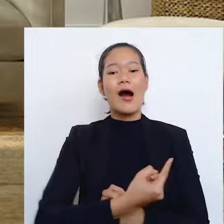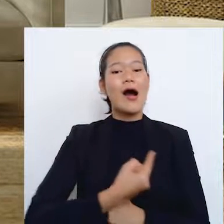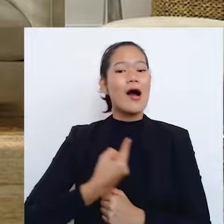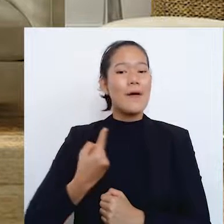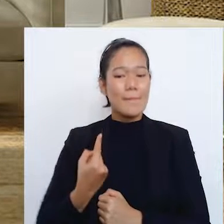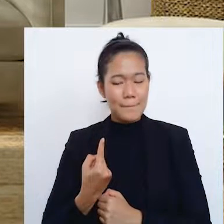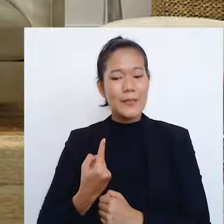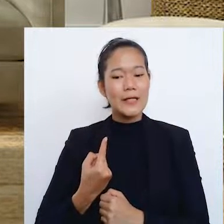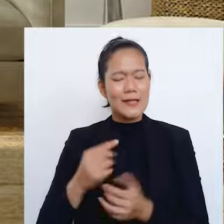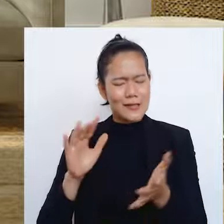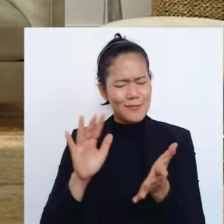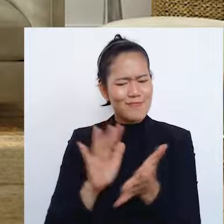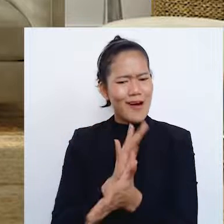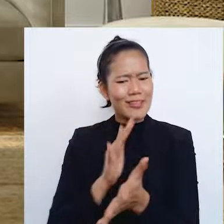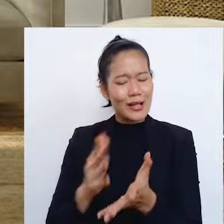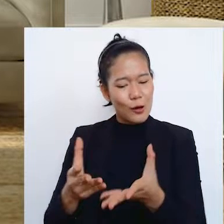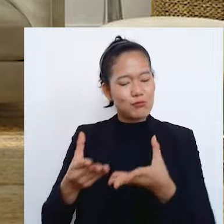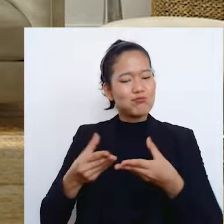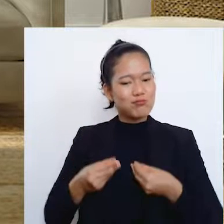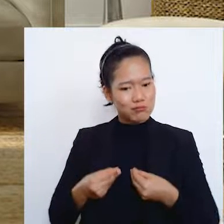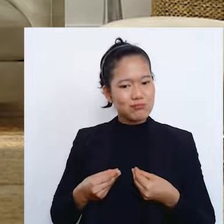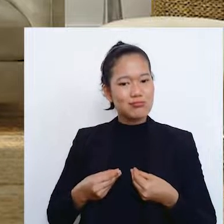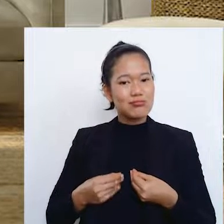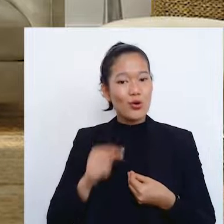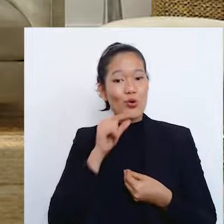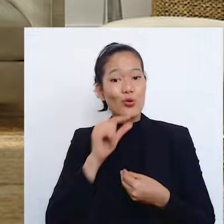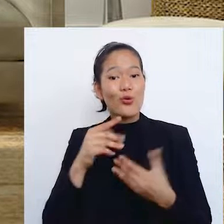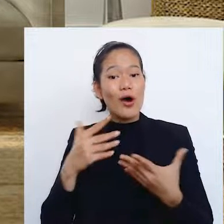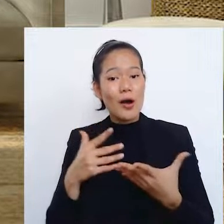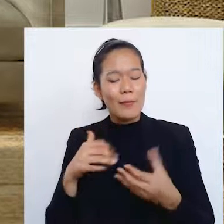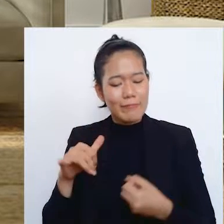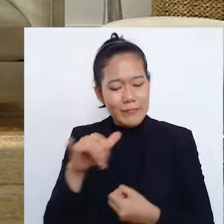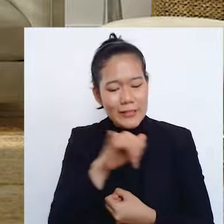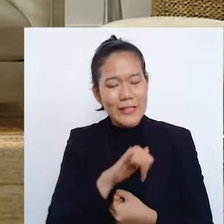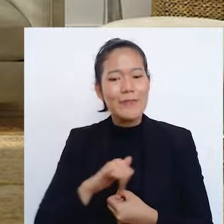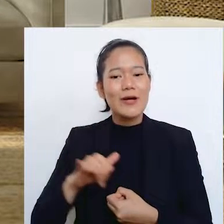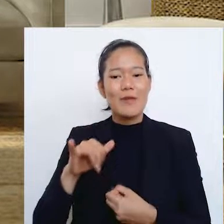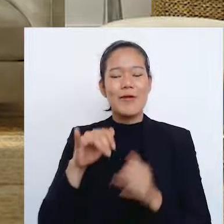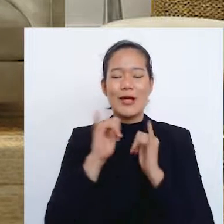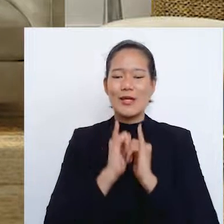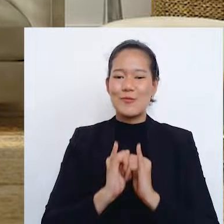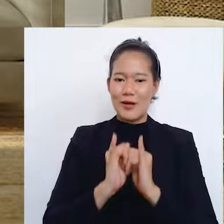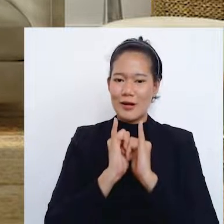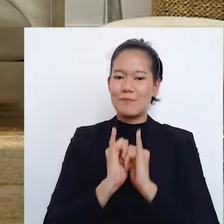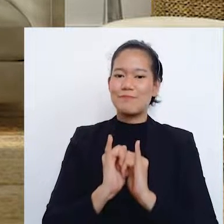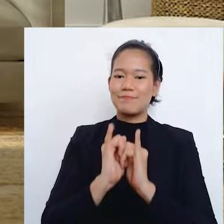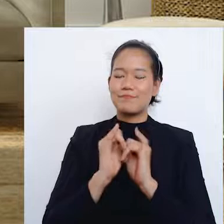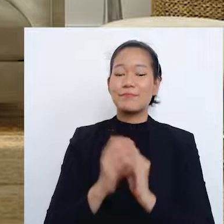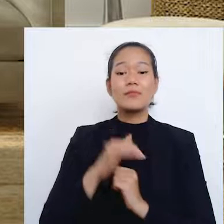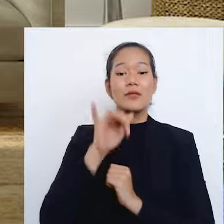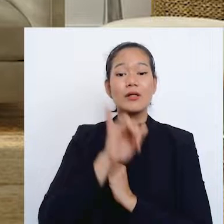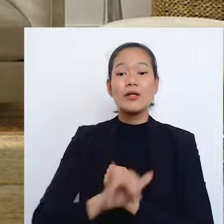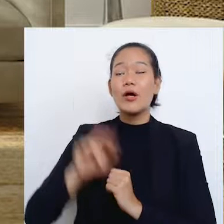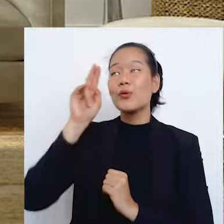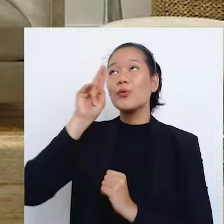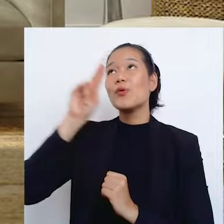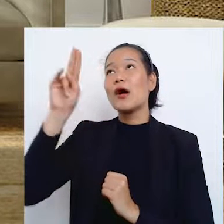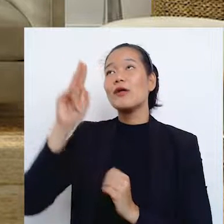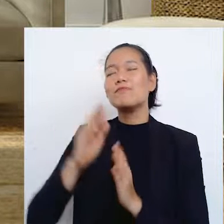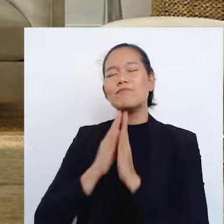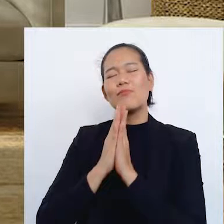kami masih memiliki kesempatan untuk kami bersama beribadah. Ya